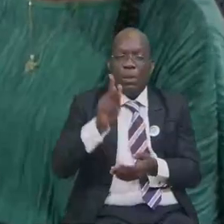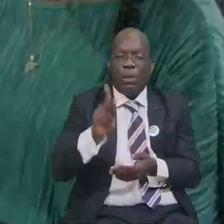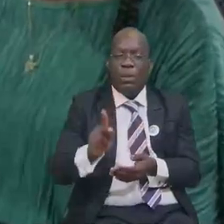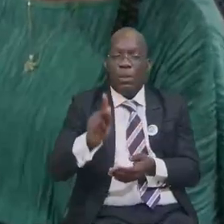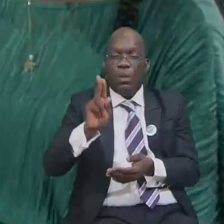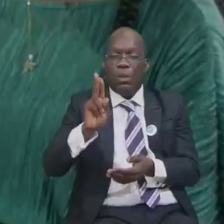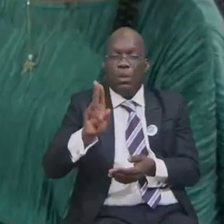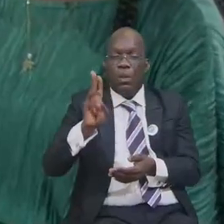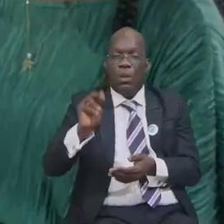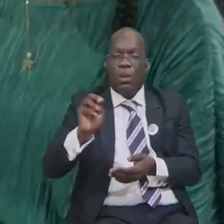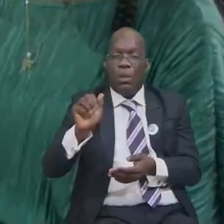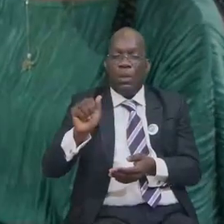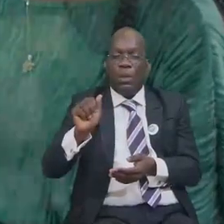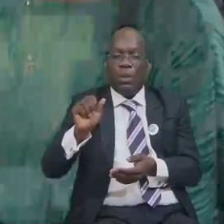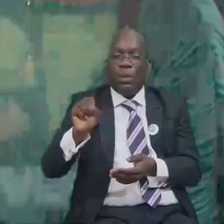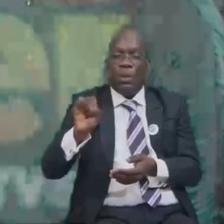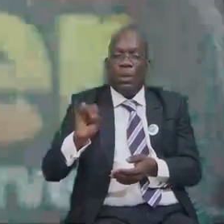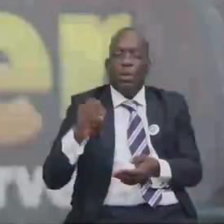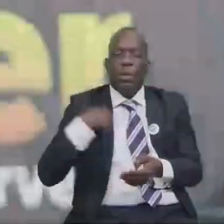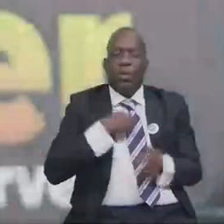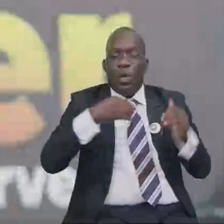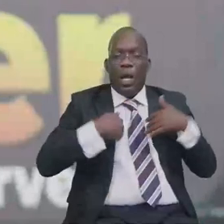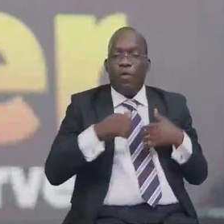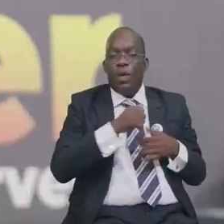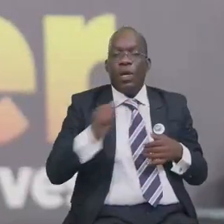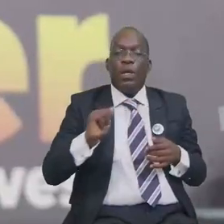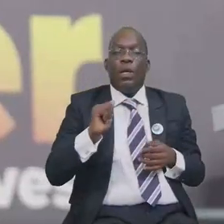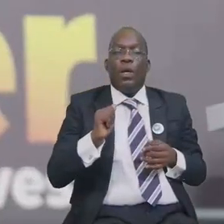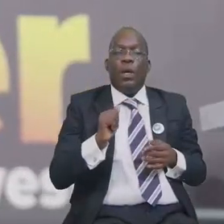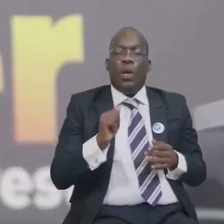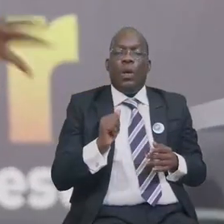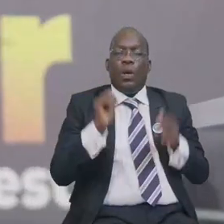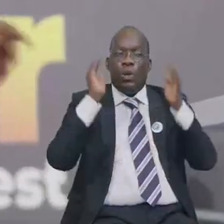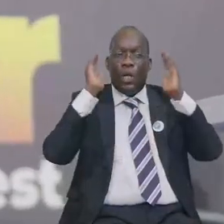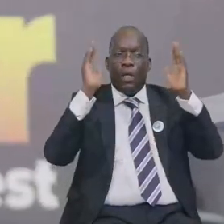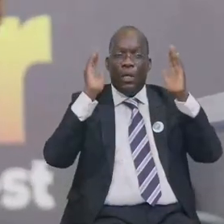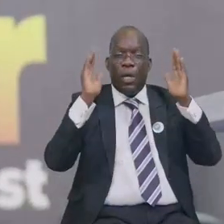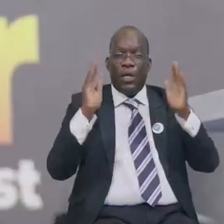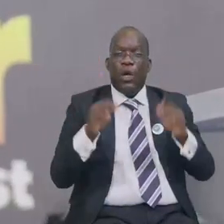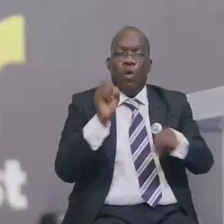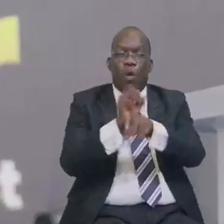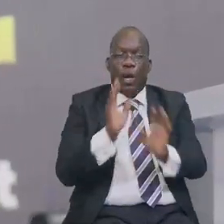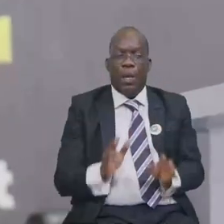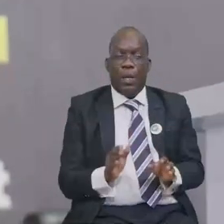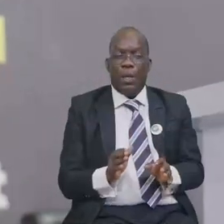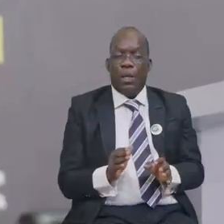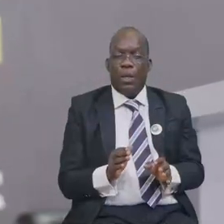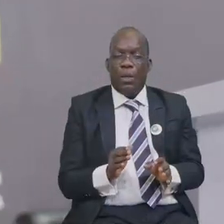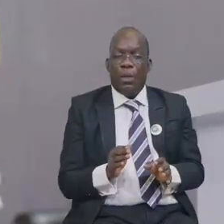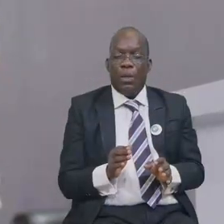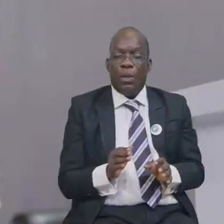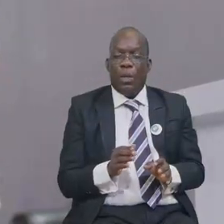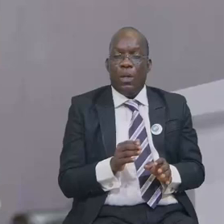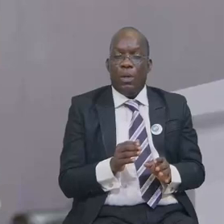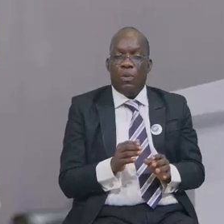Kumasi, il y a quelques années, nous avions un de nos ouvriers dédiés qui clouait quelque chose, qui est tombé